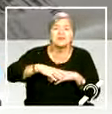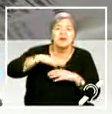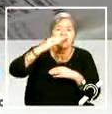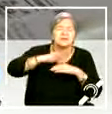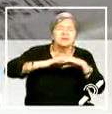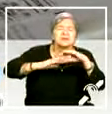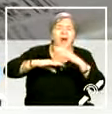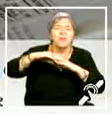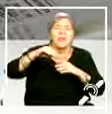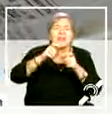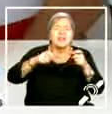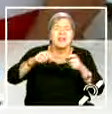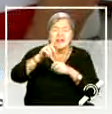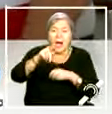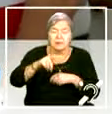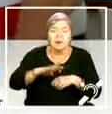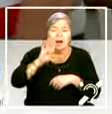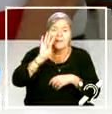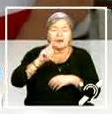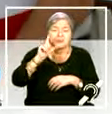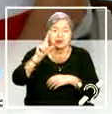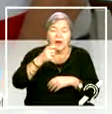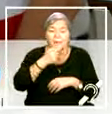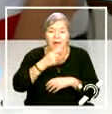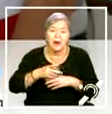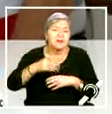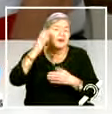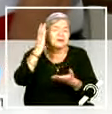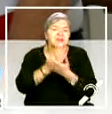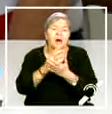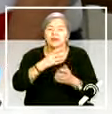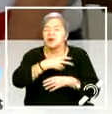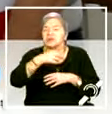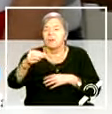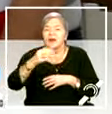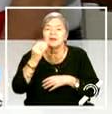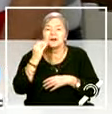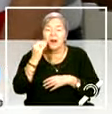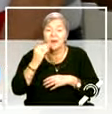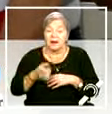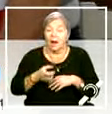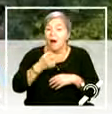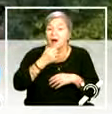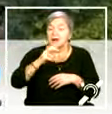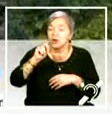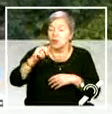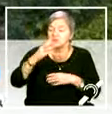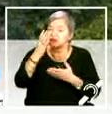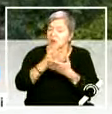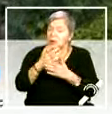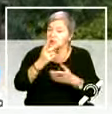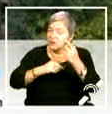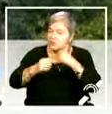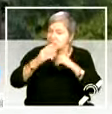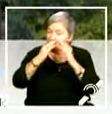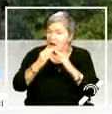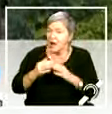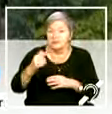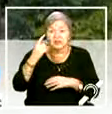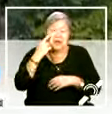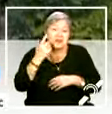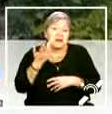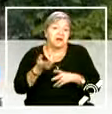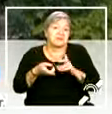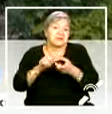și nedreptăți, la 47 de ani, Viorel Ciubuc a decis să emigreze în Statele Unite. În anii 90 a decis să revină acasă, unde credea că totul s-a schimbat